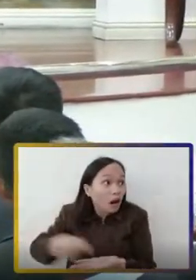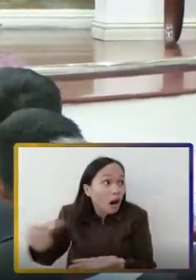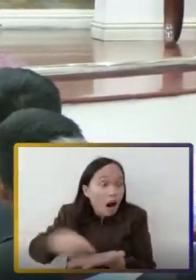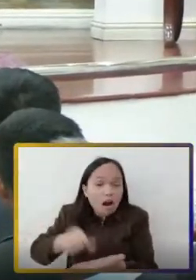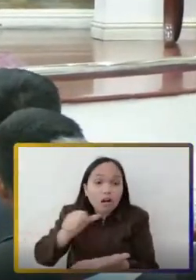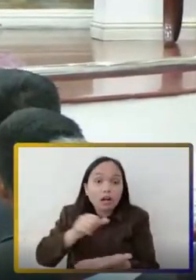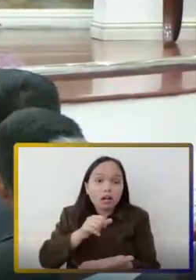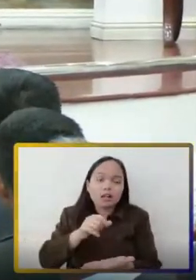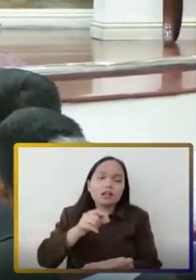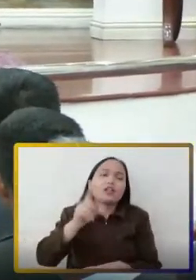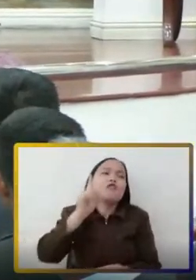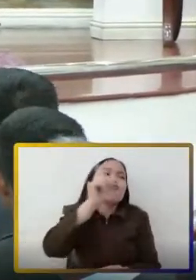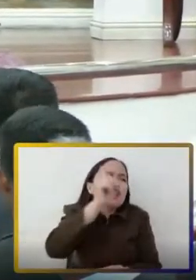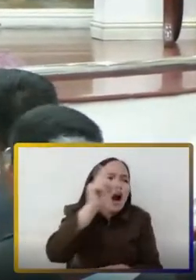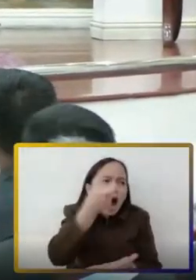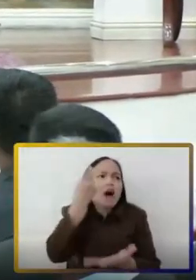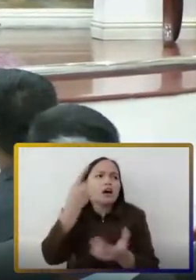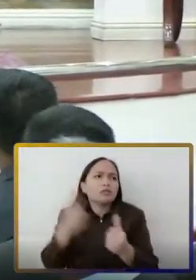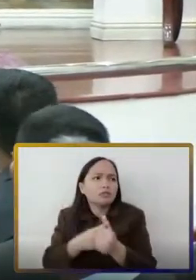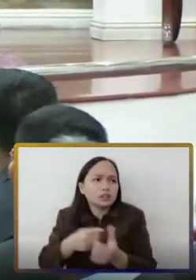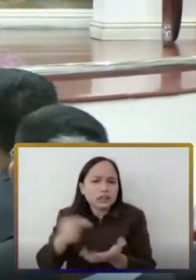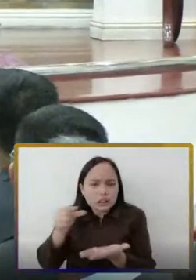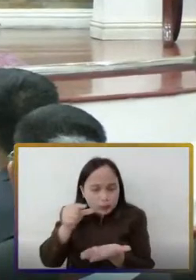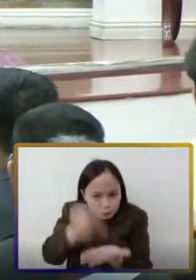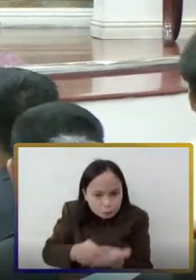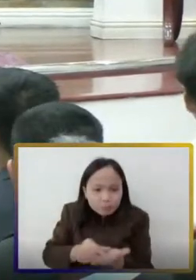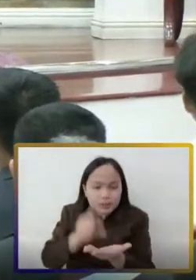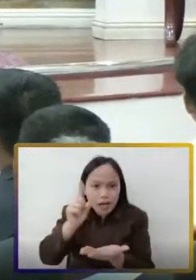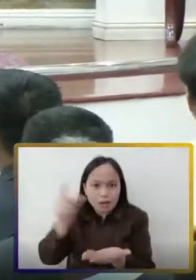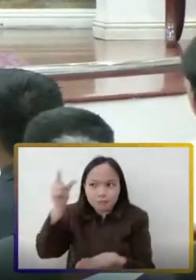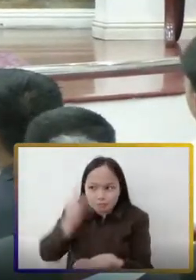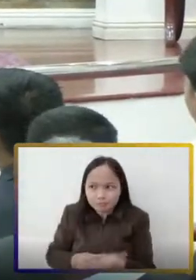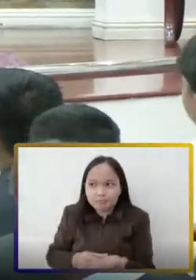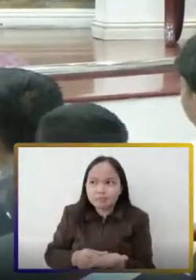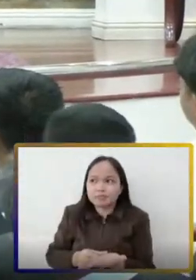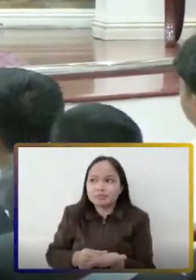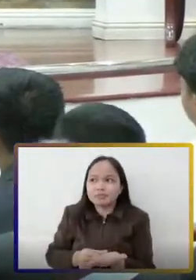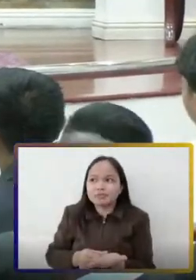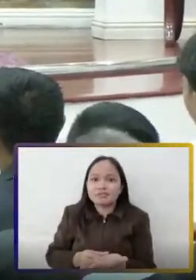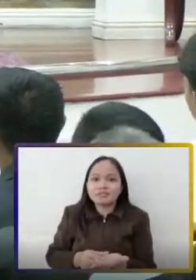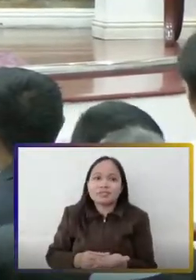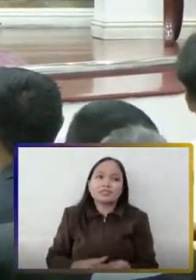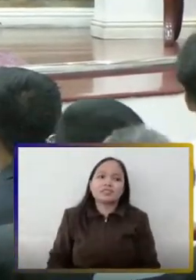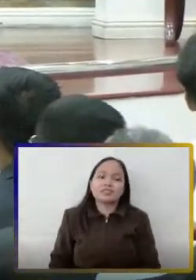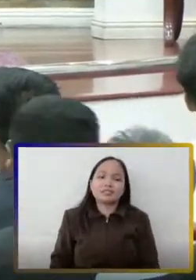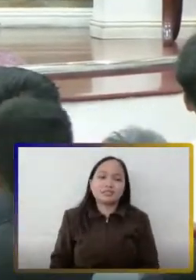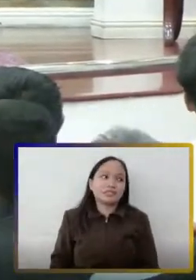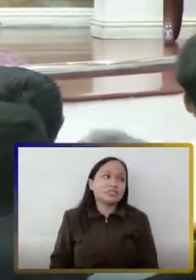Kasi isa pa lang ang nakakaisa, ikaw yun. Nakaisa ka. Naisahan mo sila.